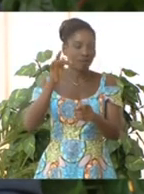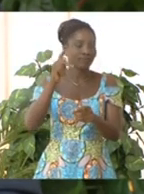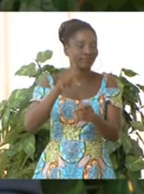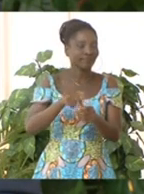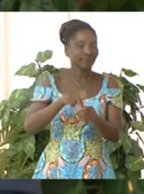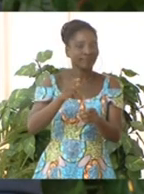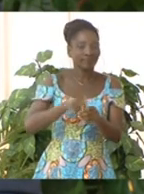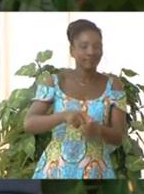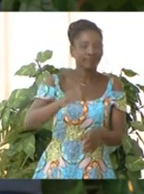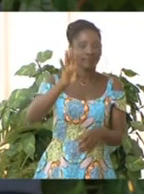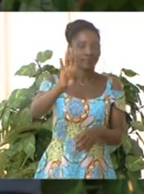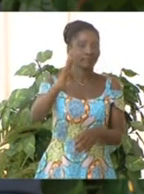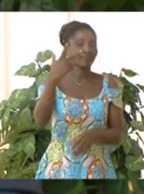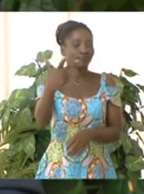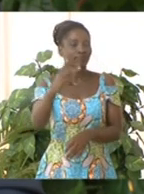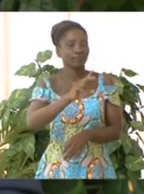43,95%.